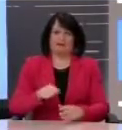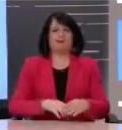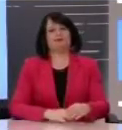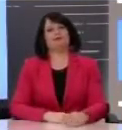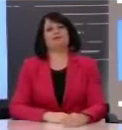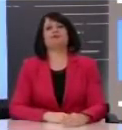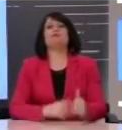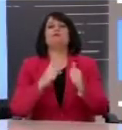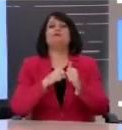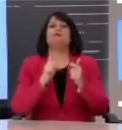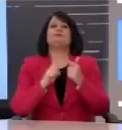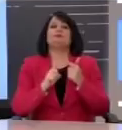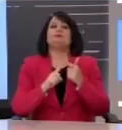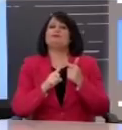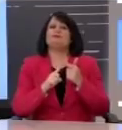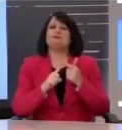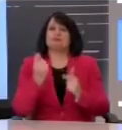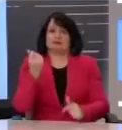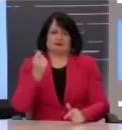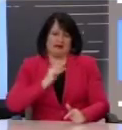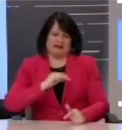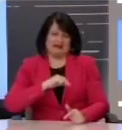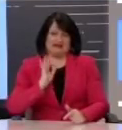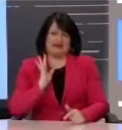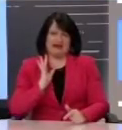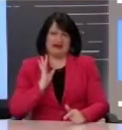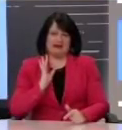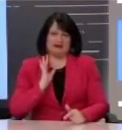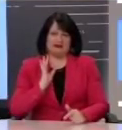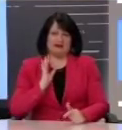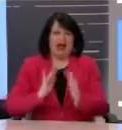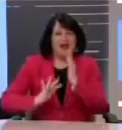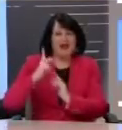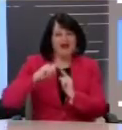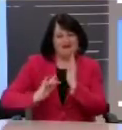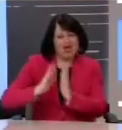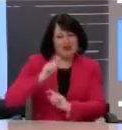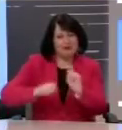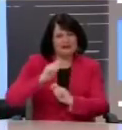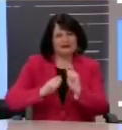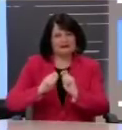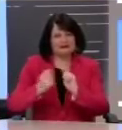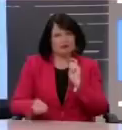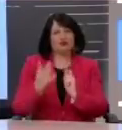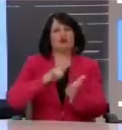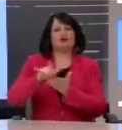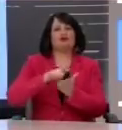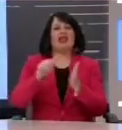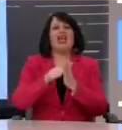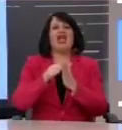Το δεύτερο σημείο είναι κατά πόσο είναι οικονομικά συμφέρουσα αυτή η επιλογή της αναβάθμισης του εξυγχρονισμού των